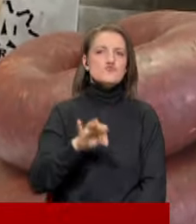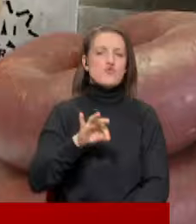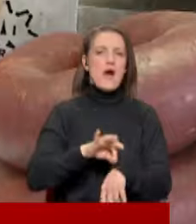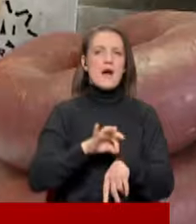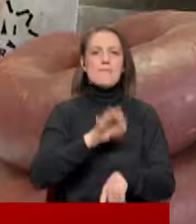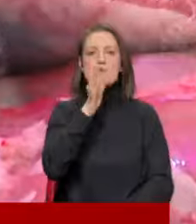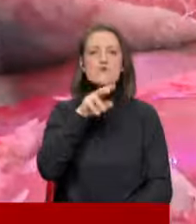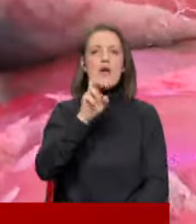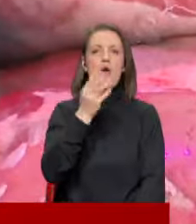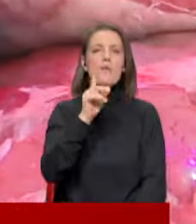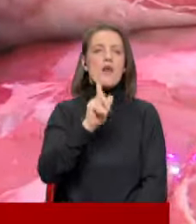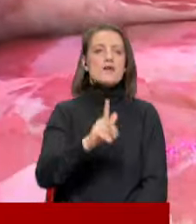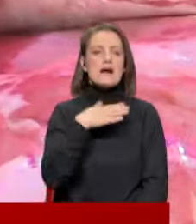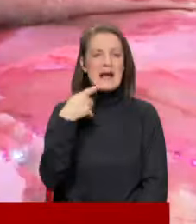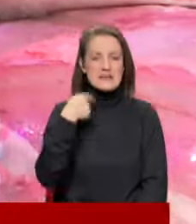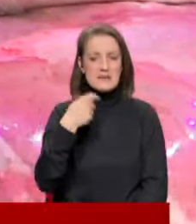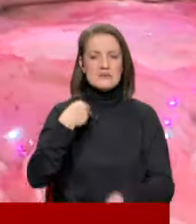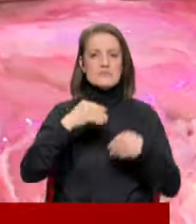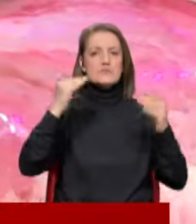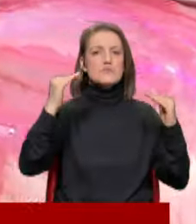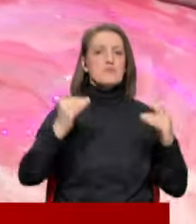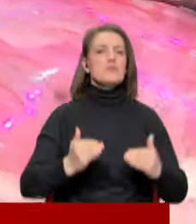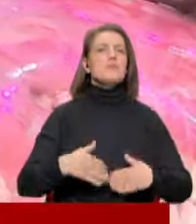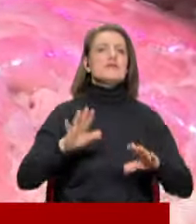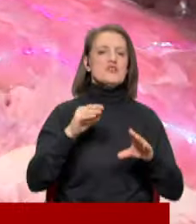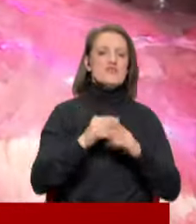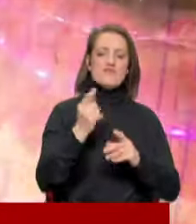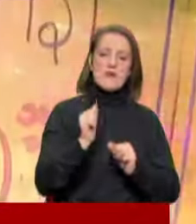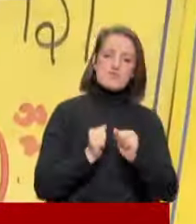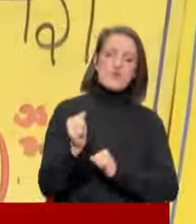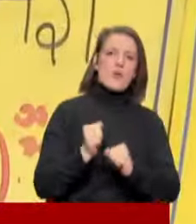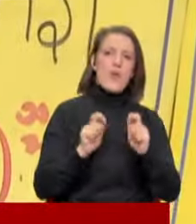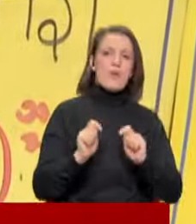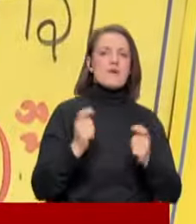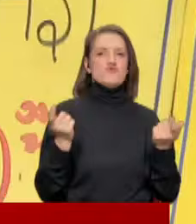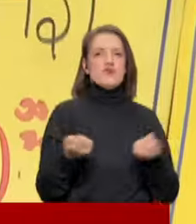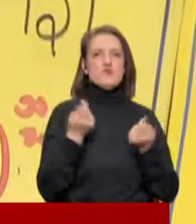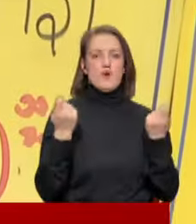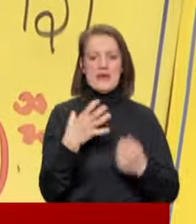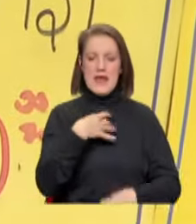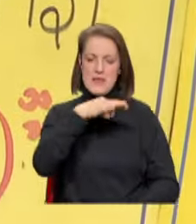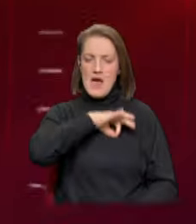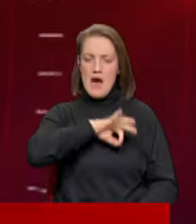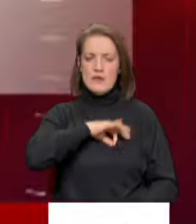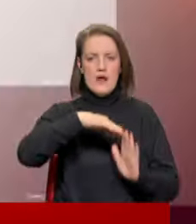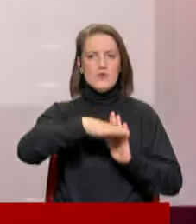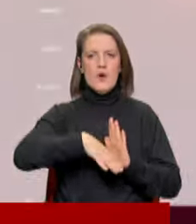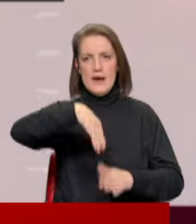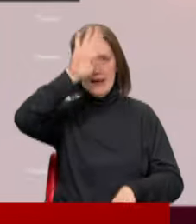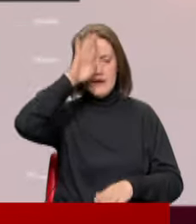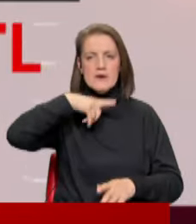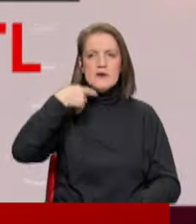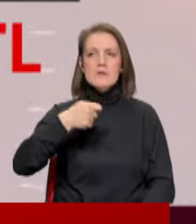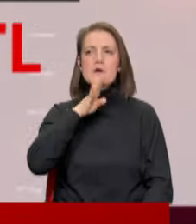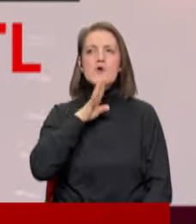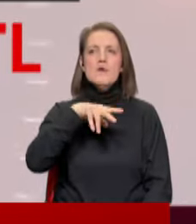580 olması lazım kasaplarda satışlar düşmesin diye fiyatlarla mücadele etmeye çalışıyor kendince kararından düşüyor İstanbul'da kıyma